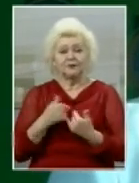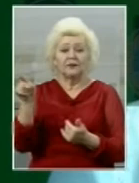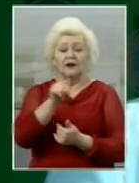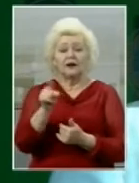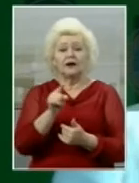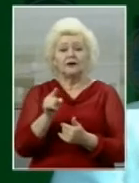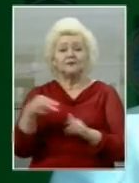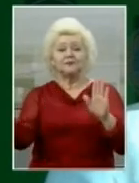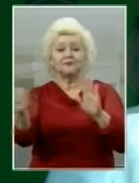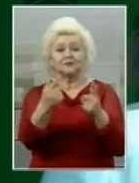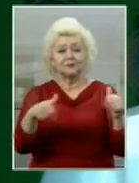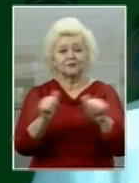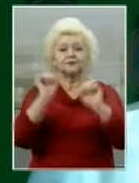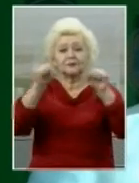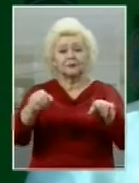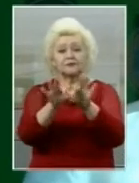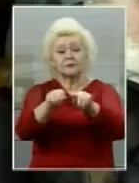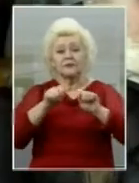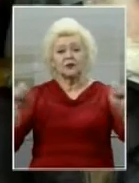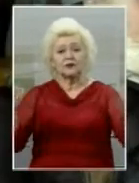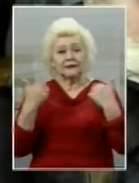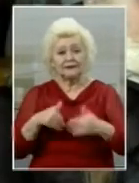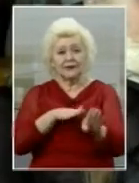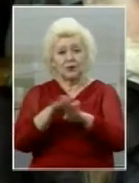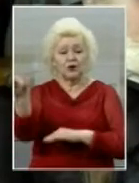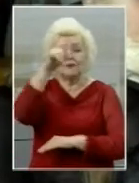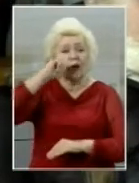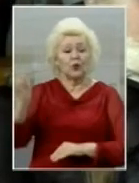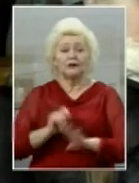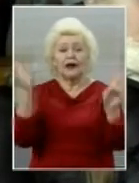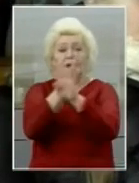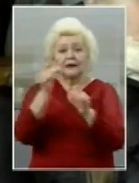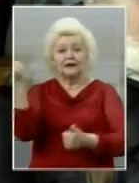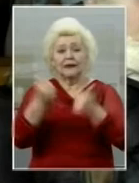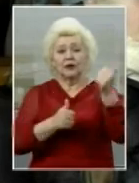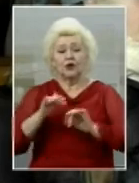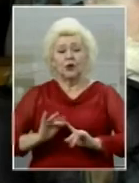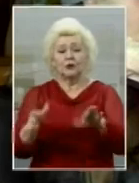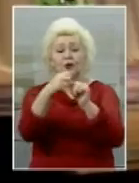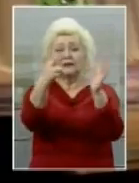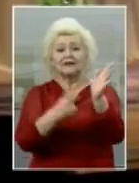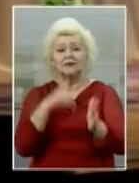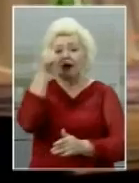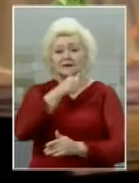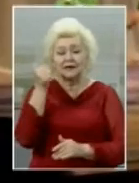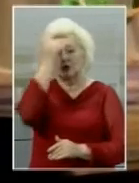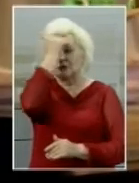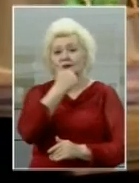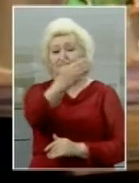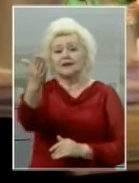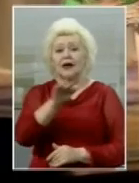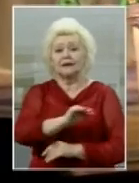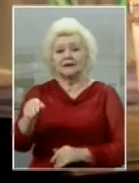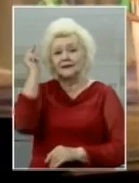А в агітбригаді ти можеш розкрити себе повністю. Всеукраїнський екологічний конкурс проходить 17 років. Завдяки йому